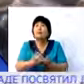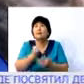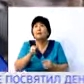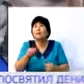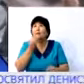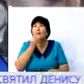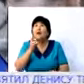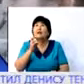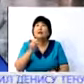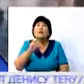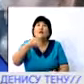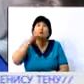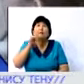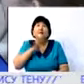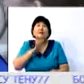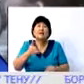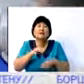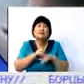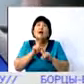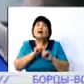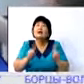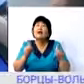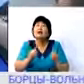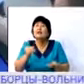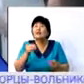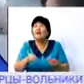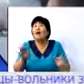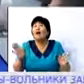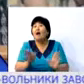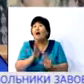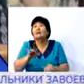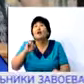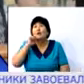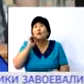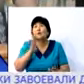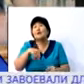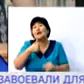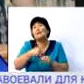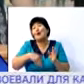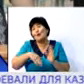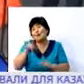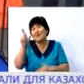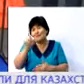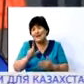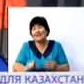вкусить национальные напитки. Были также проведены различные игры. Ансамбль бабушек исполнил свои самые лучшие песни.